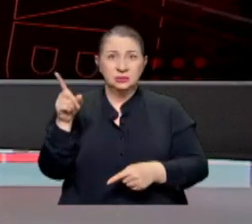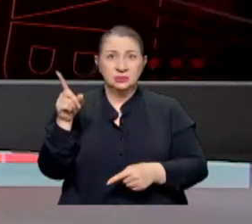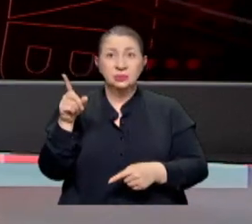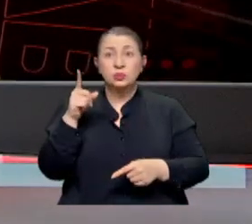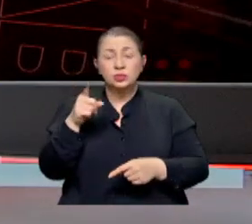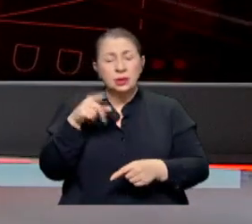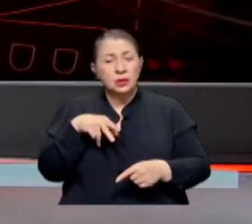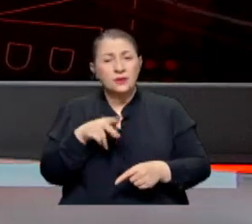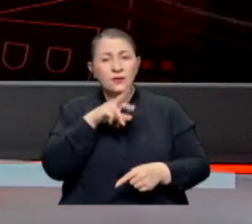buradan yola çıkarak Fransa'ya